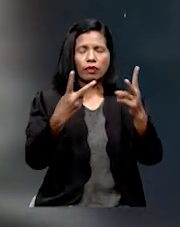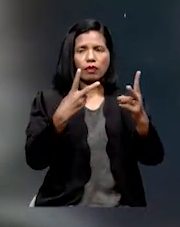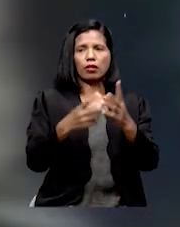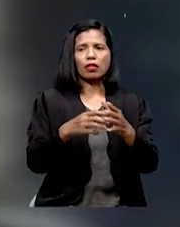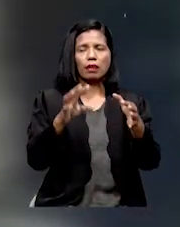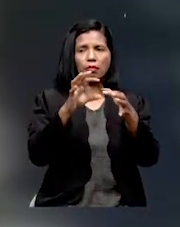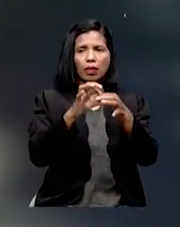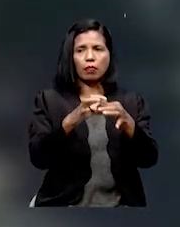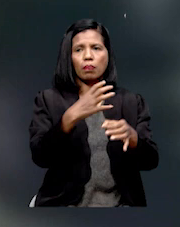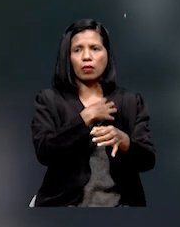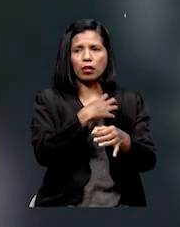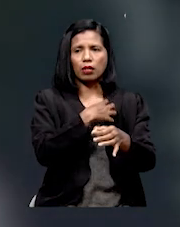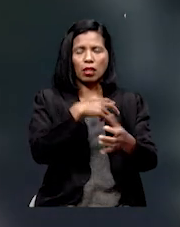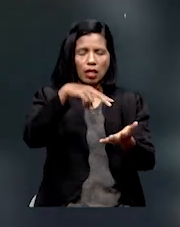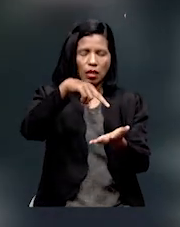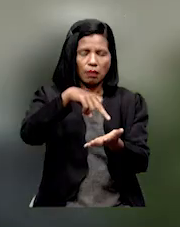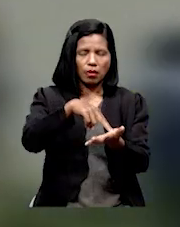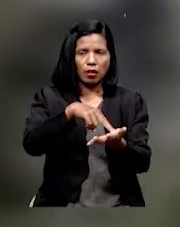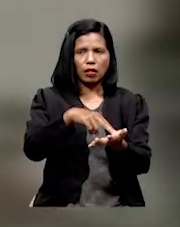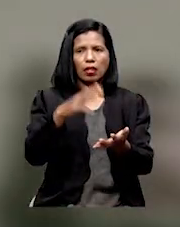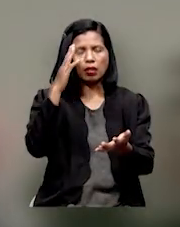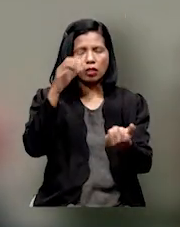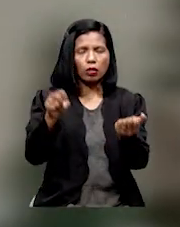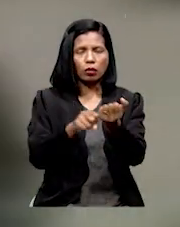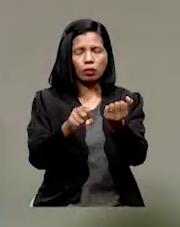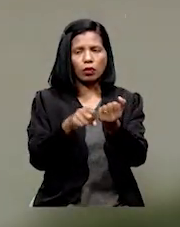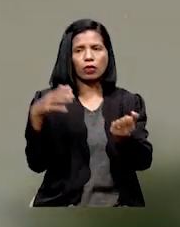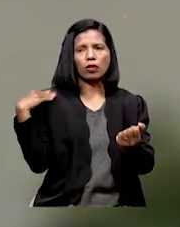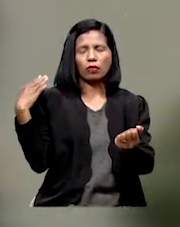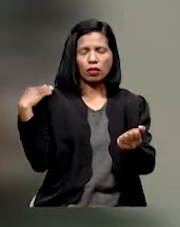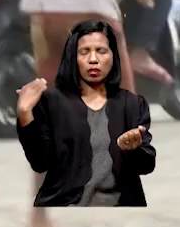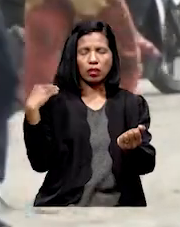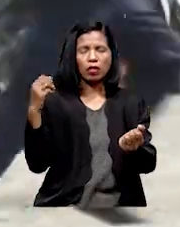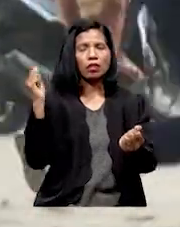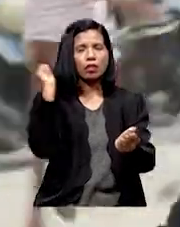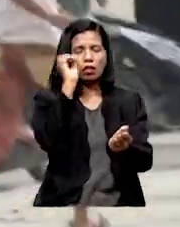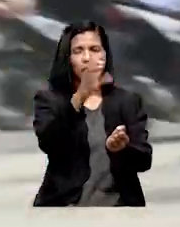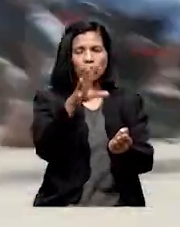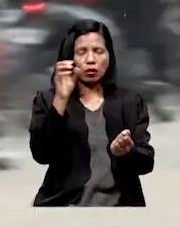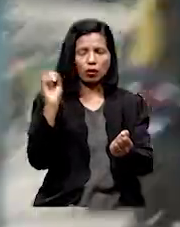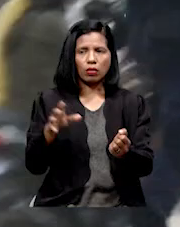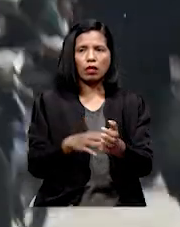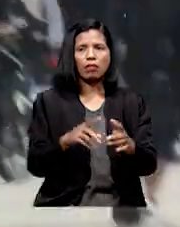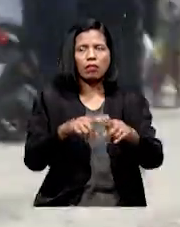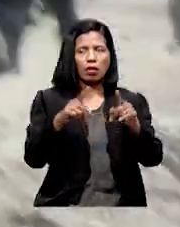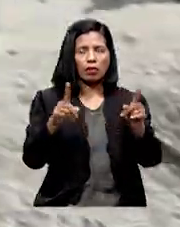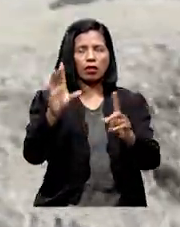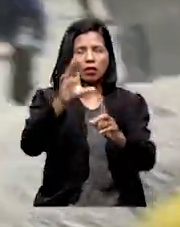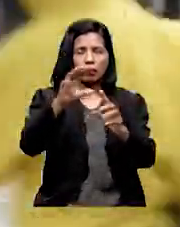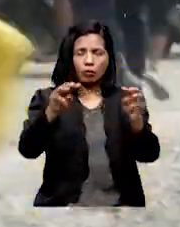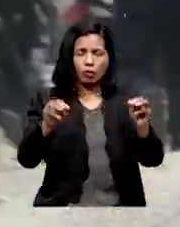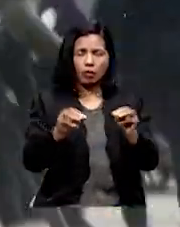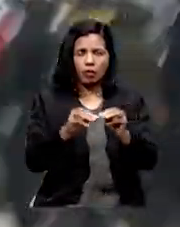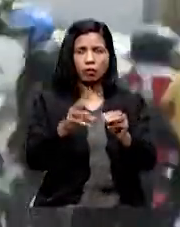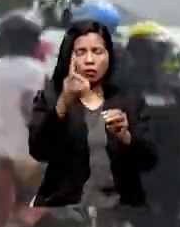membro polícia ida hamrik, ia portang oin, desconfia suporta jovem sira Tudamalo. Maybe comandante pentel municipio din, superintendente Sefi Enrique